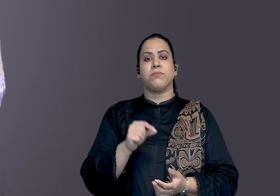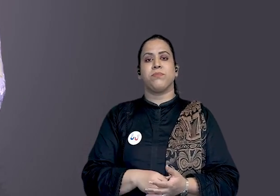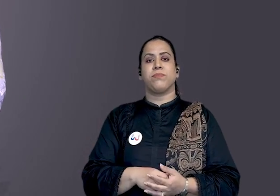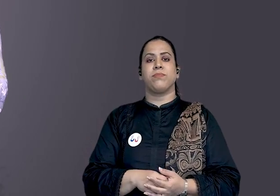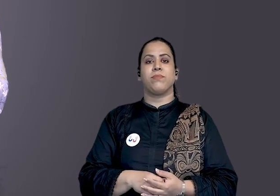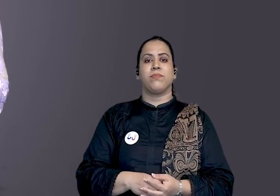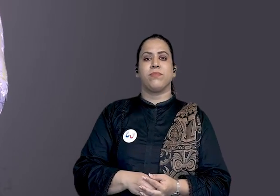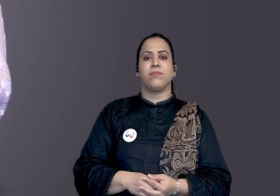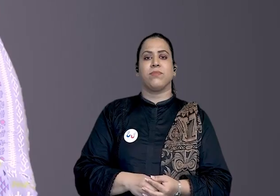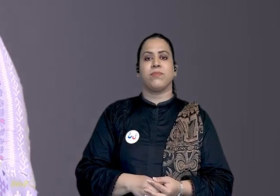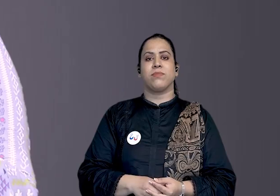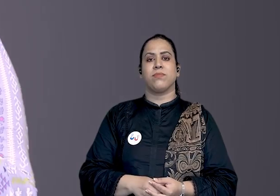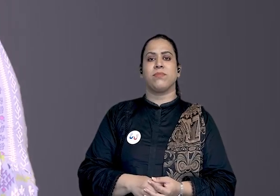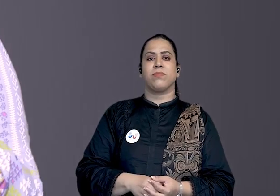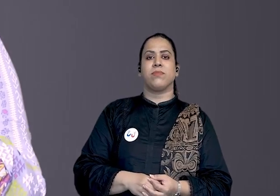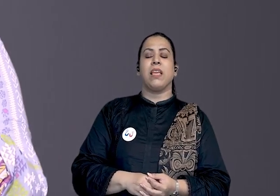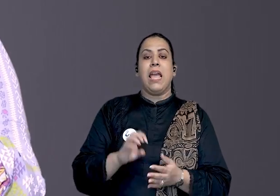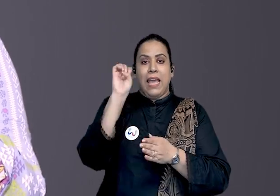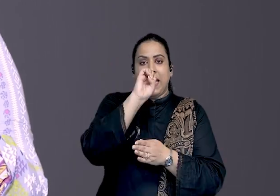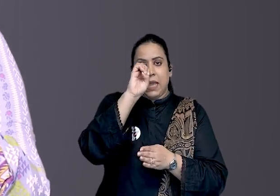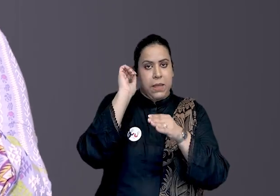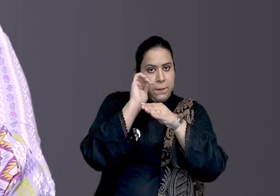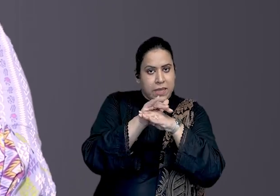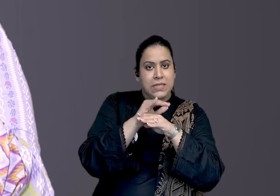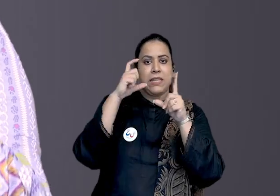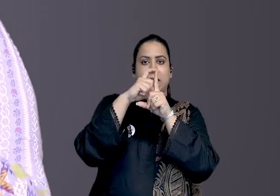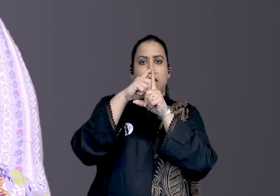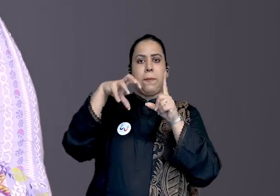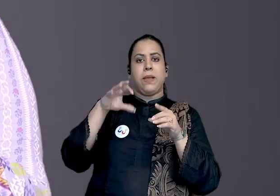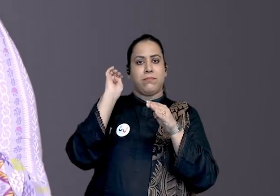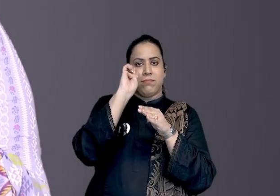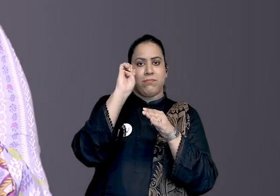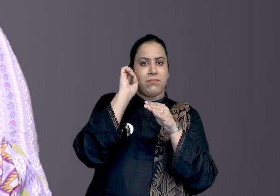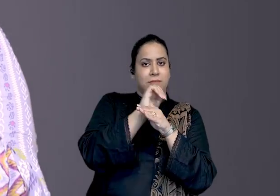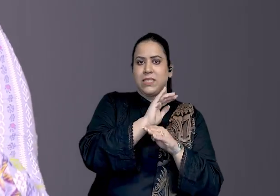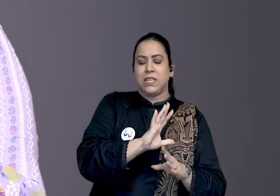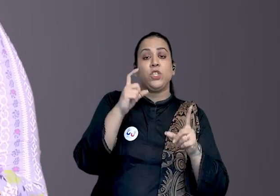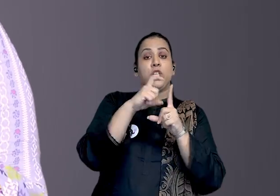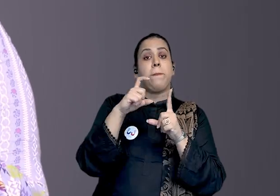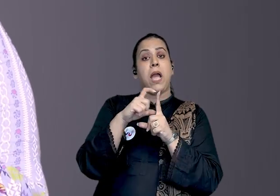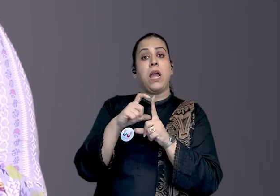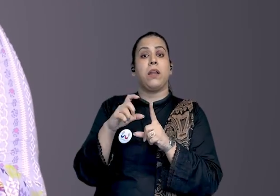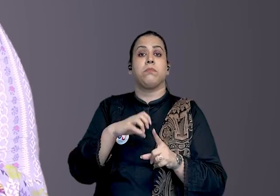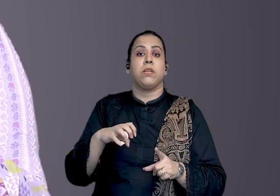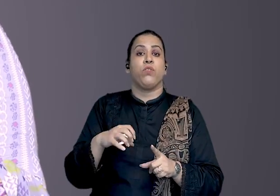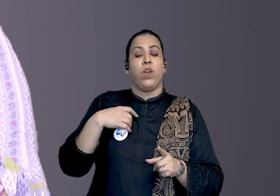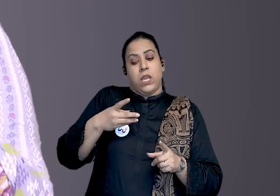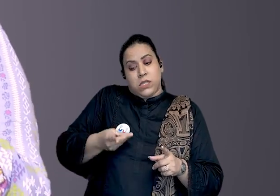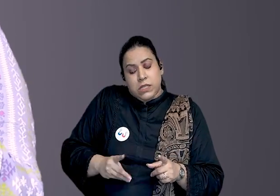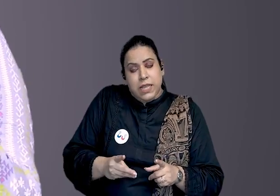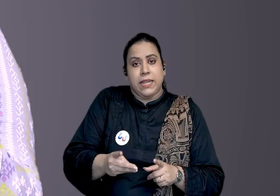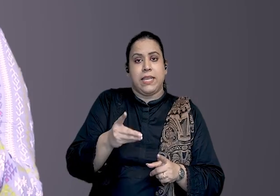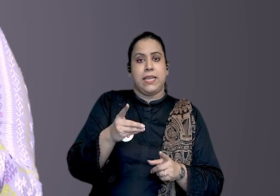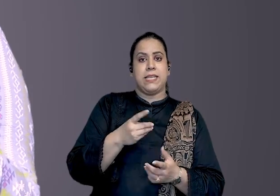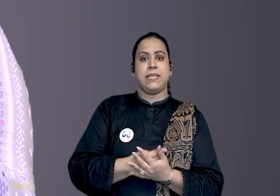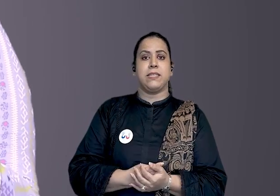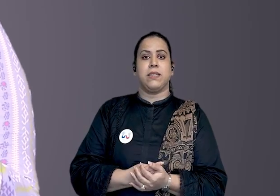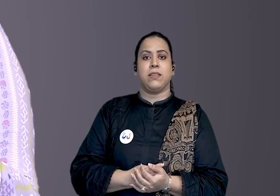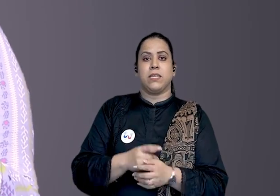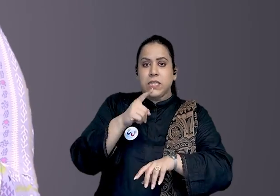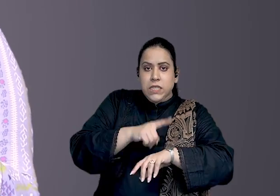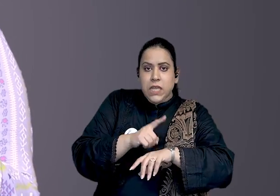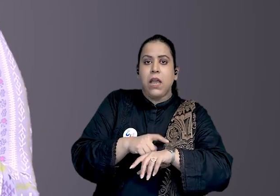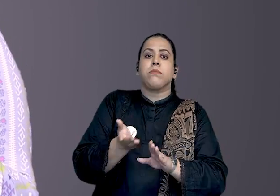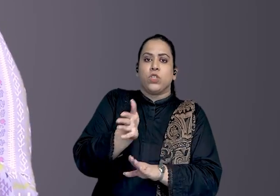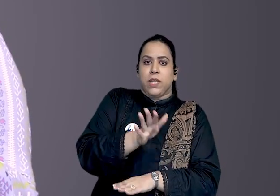بھیجیں گے ڈپارٹمنٹ کو، اور ڈپارٹمنٹ جو ہے وہ ایک پروسیجرل ٹائم گزار کے جس میں کہ اس